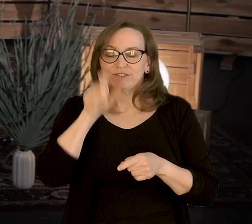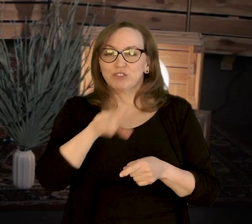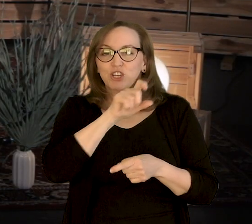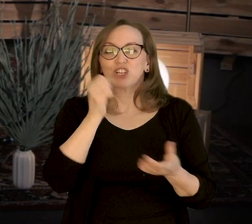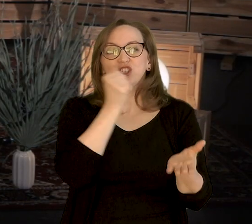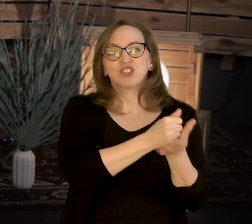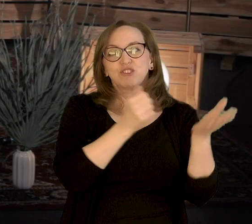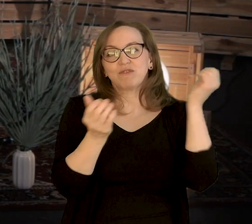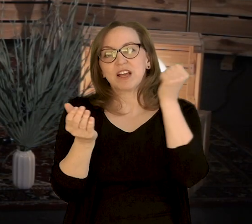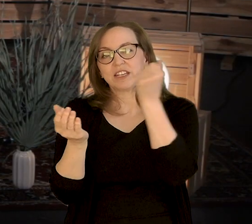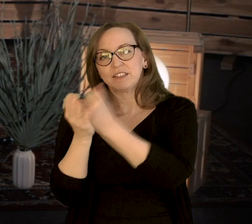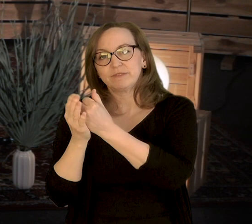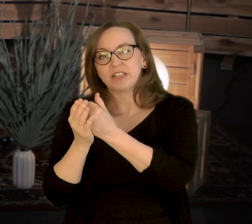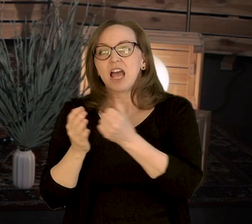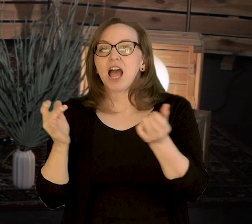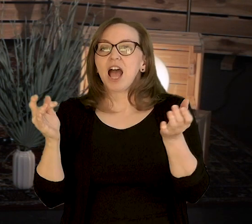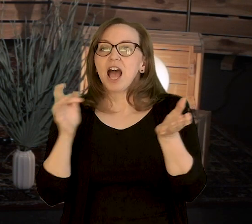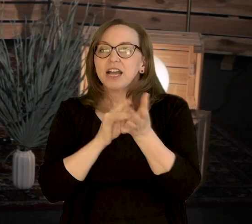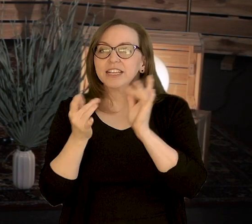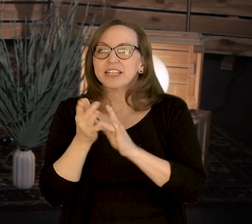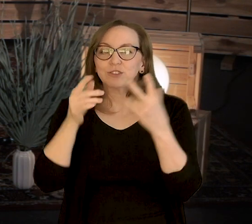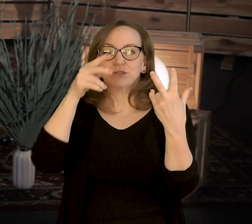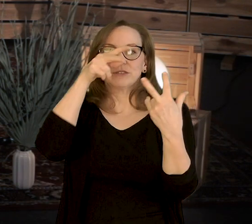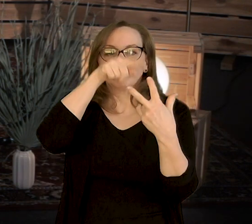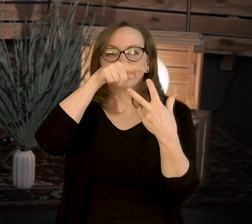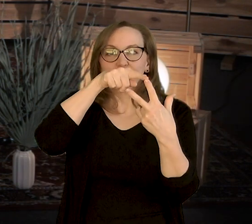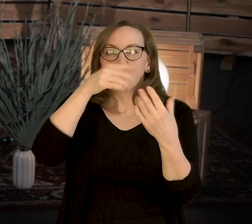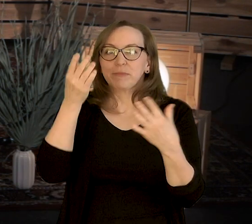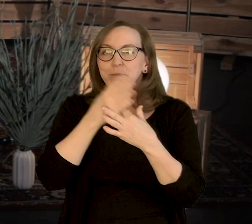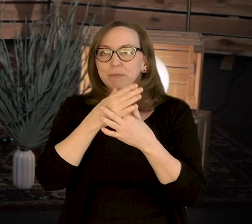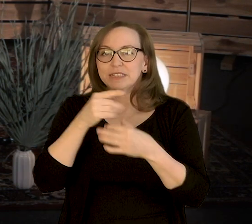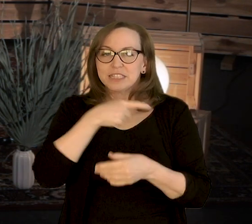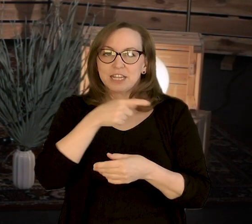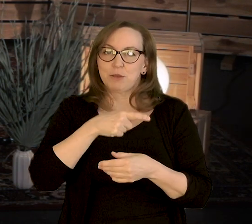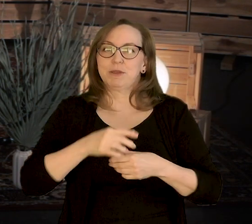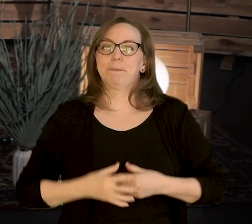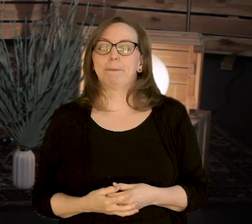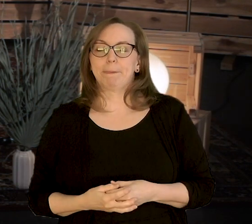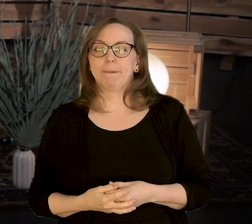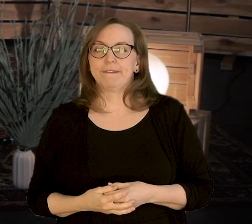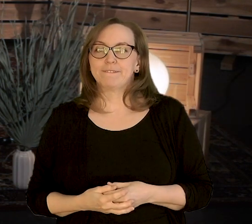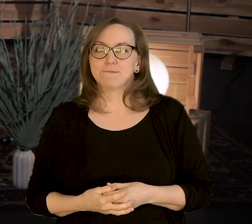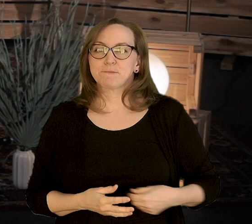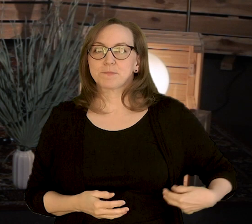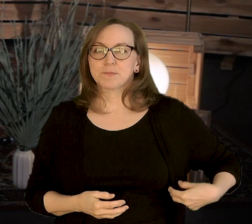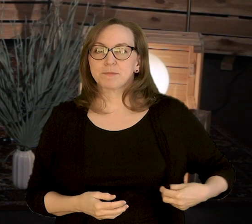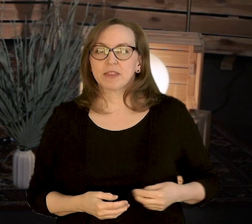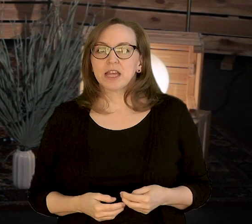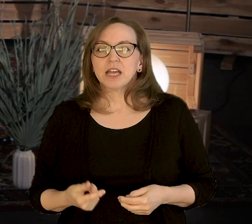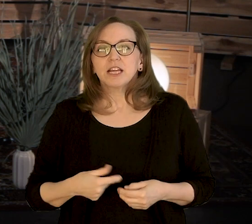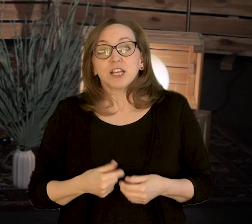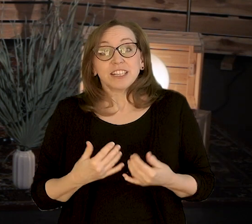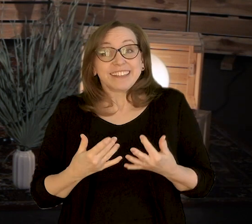ukrzyżowany właśnie między nimi. Tym samym wypełniło się jedno z kilkuset